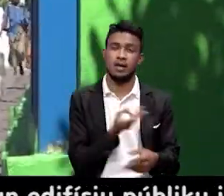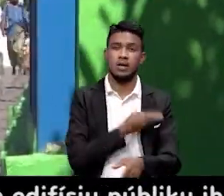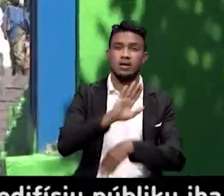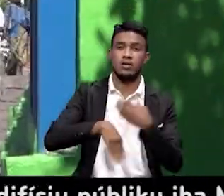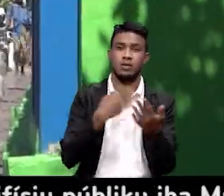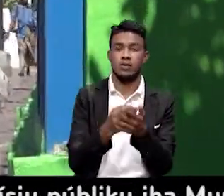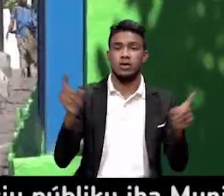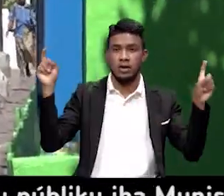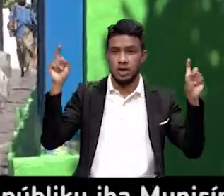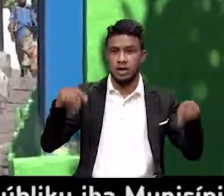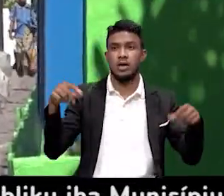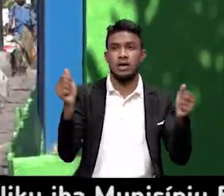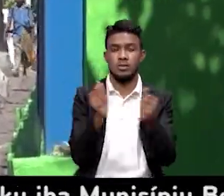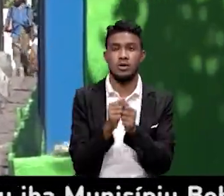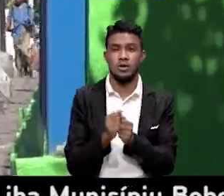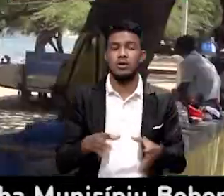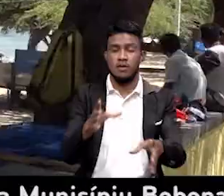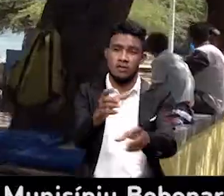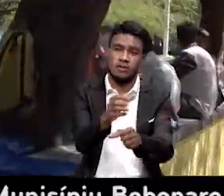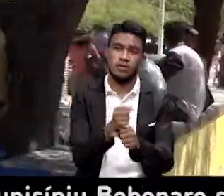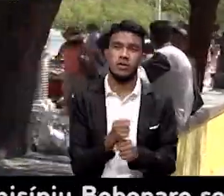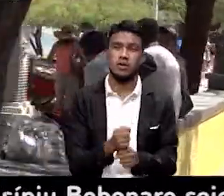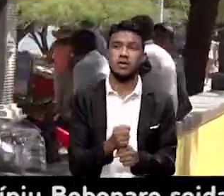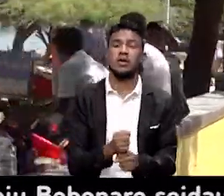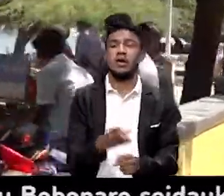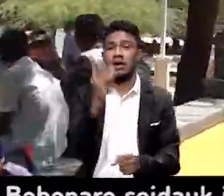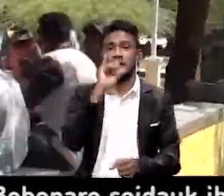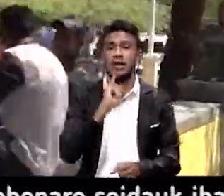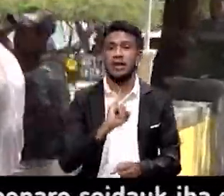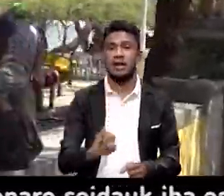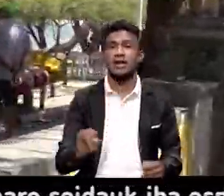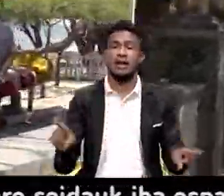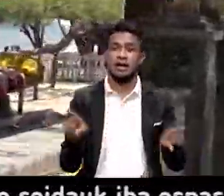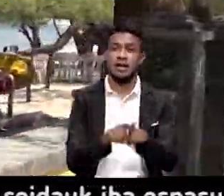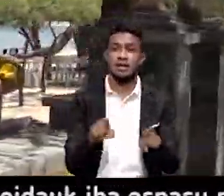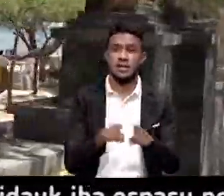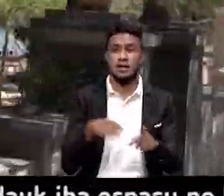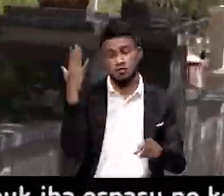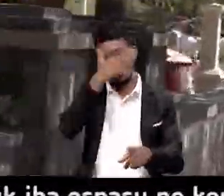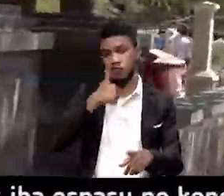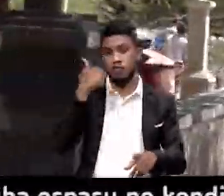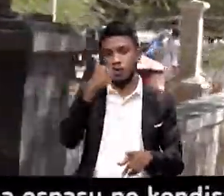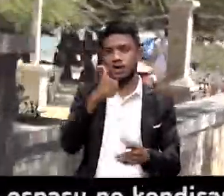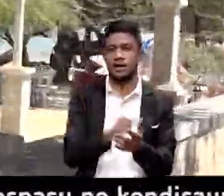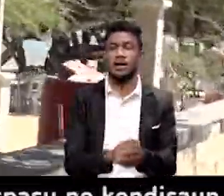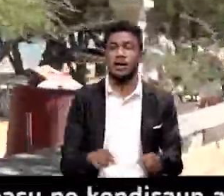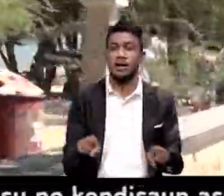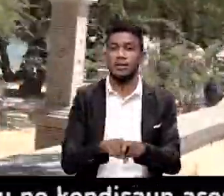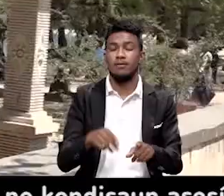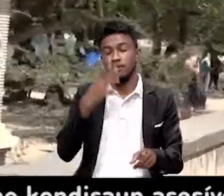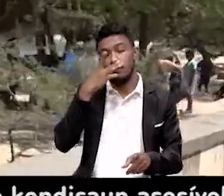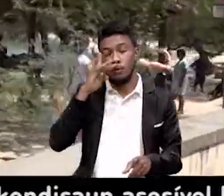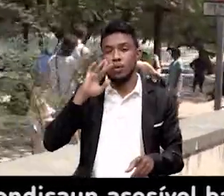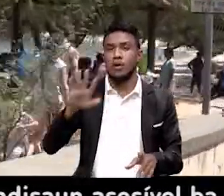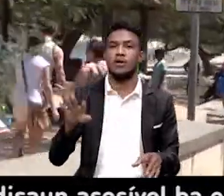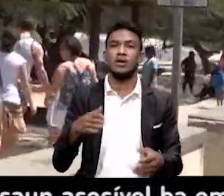tenki harosan malu hodi foti no tane rai dili rai sidade nia oin furak bemorin